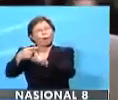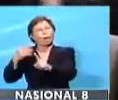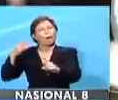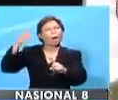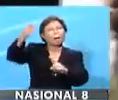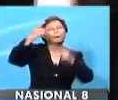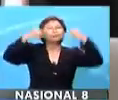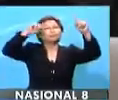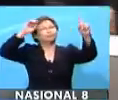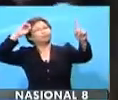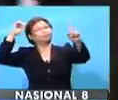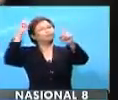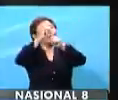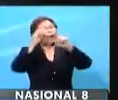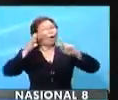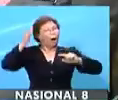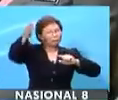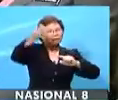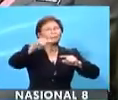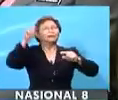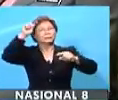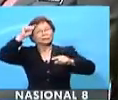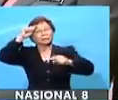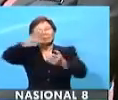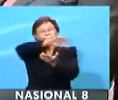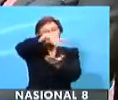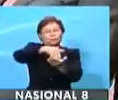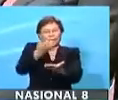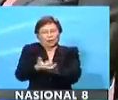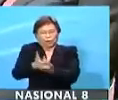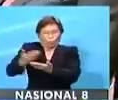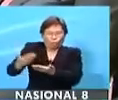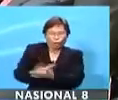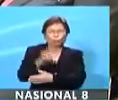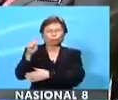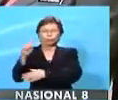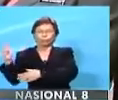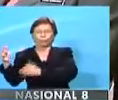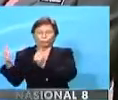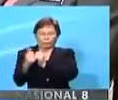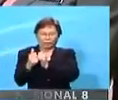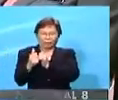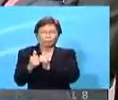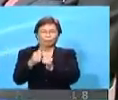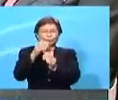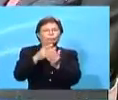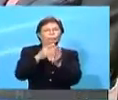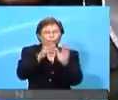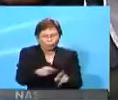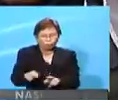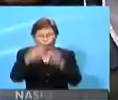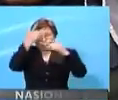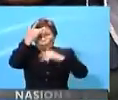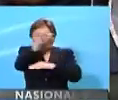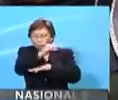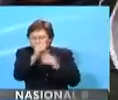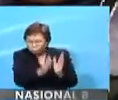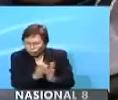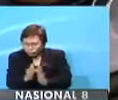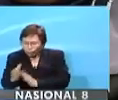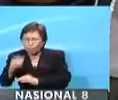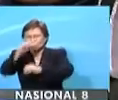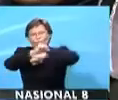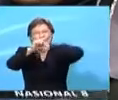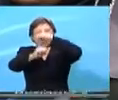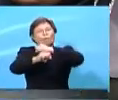bakal mencapai objektif menjadikan Terengganu sebagai hub ekonomi baharu di Pantai Timur, lengkap dengan perancangan pintar dan tersusun, infrastruktur